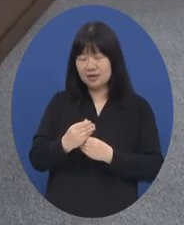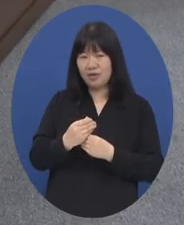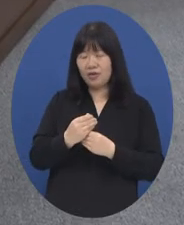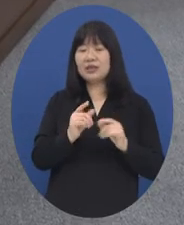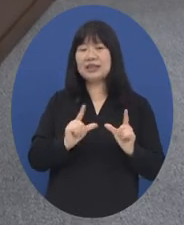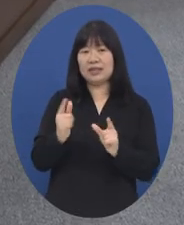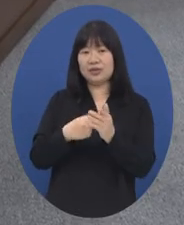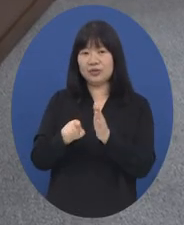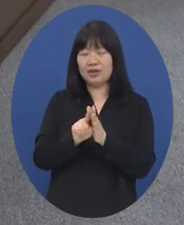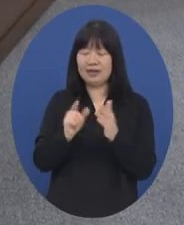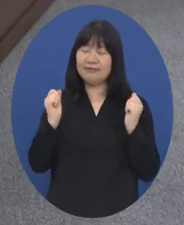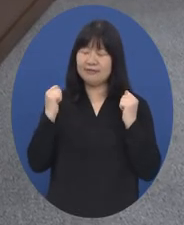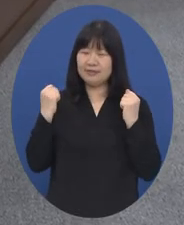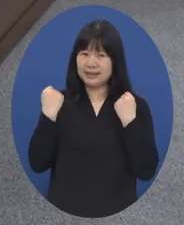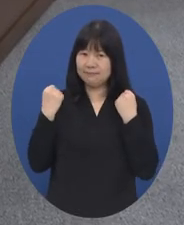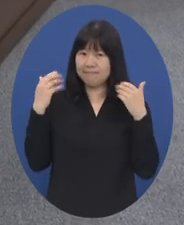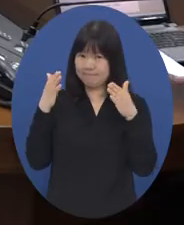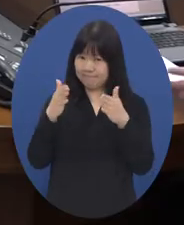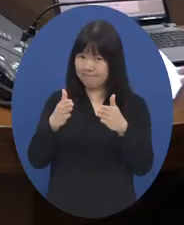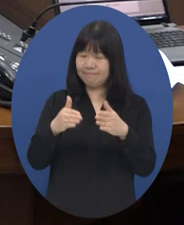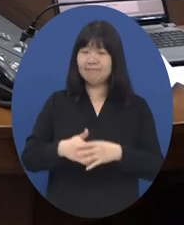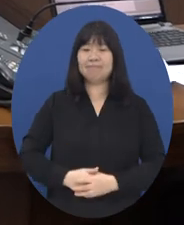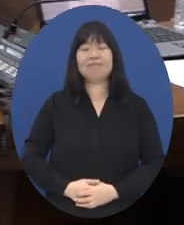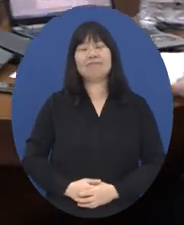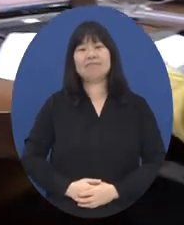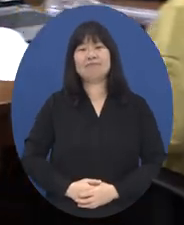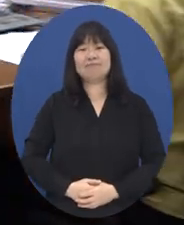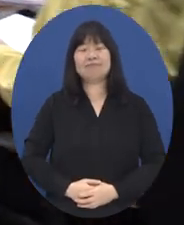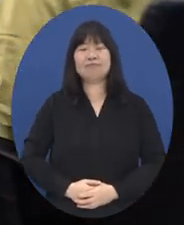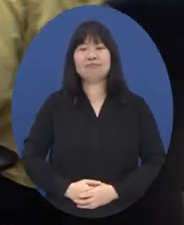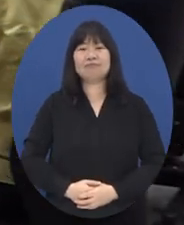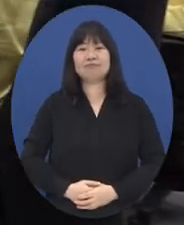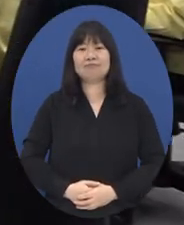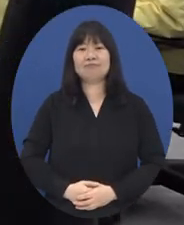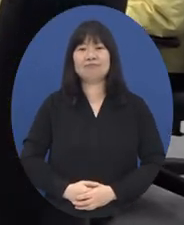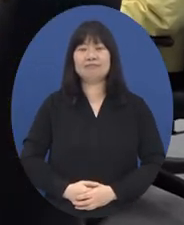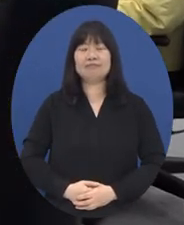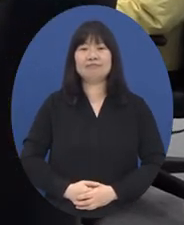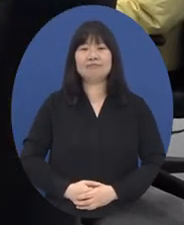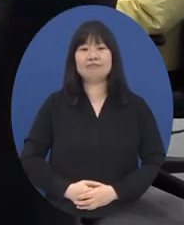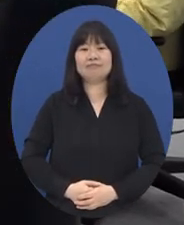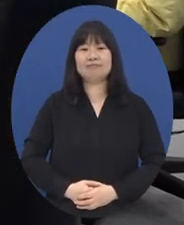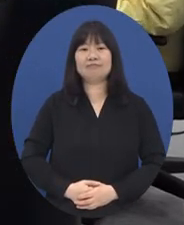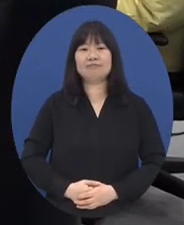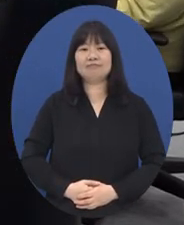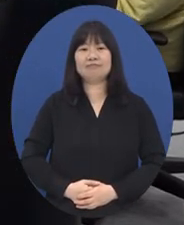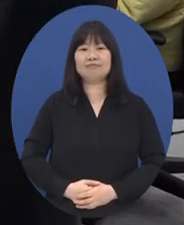보낼 수 있도록 총력을 다할 방침입니다. 경기CCTV 최창순입니다.